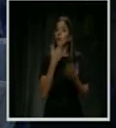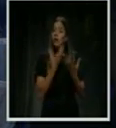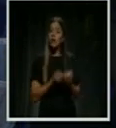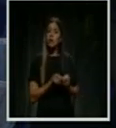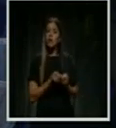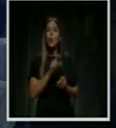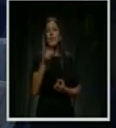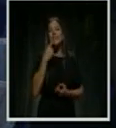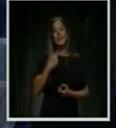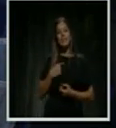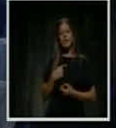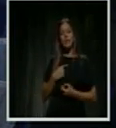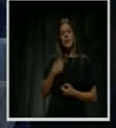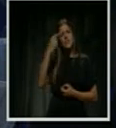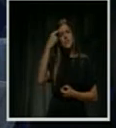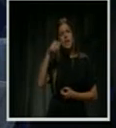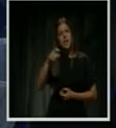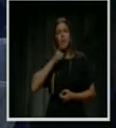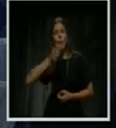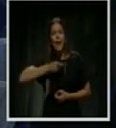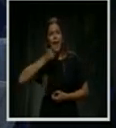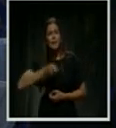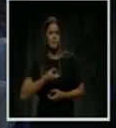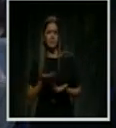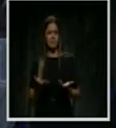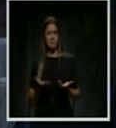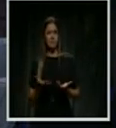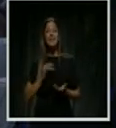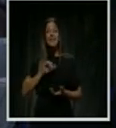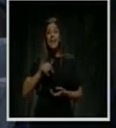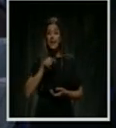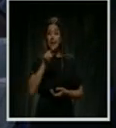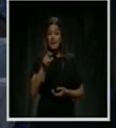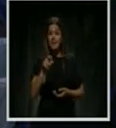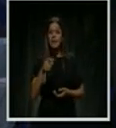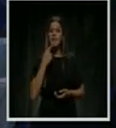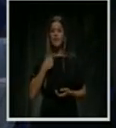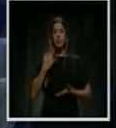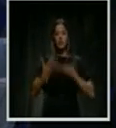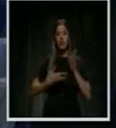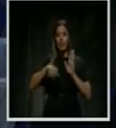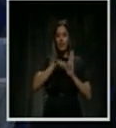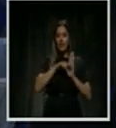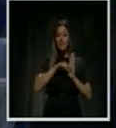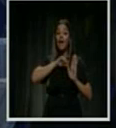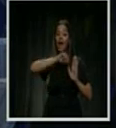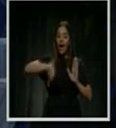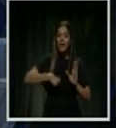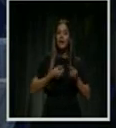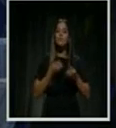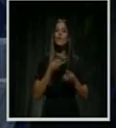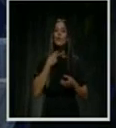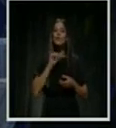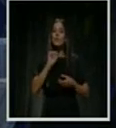aħna nirrepetu u nwasslu l-messaġġ tiegħek, aħna qegħdin nkunu negattivi, aħna qegħdin nwasslu l-vuċi tiegħek